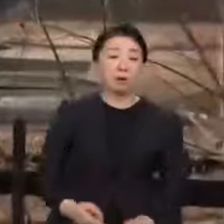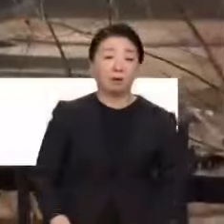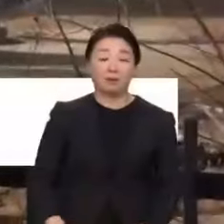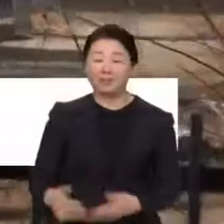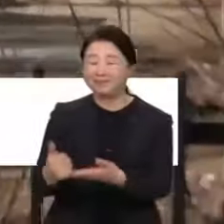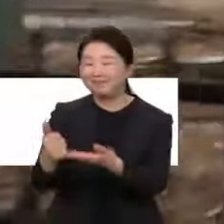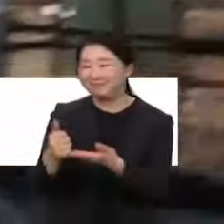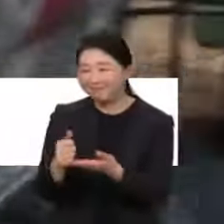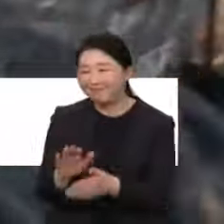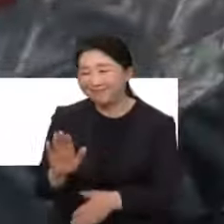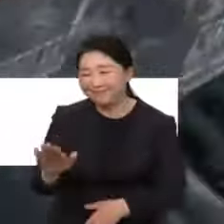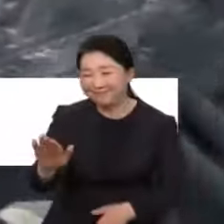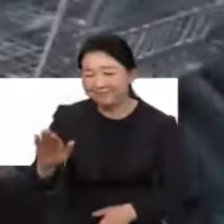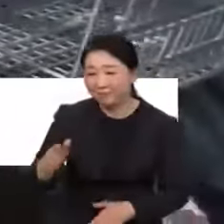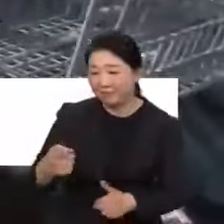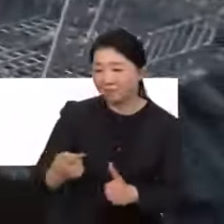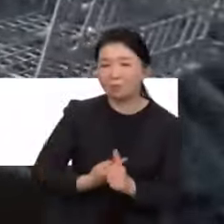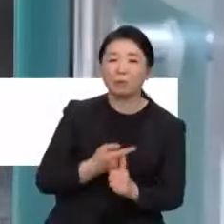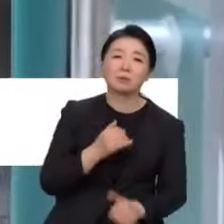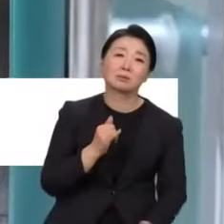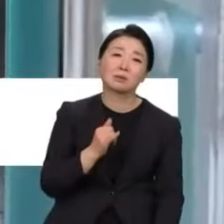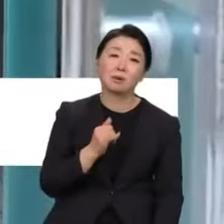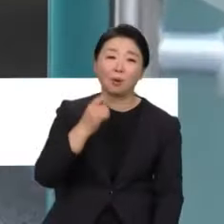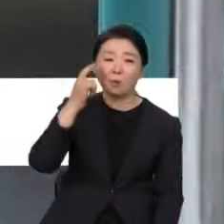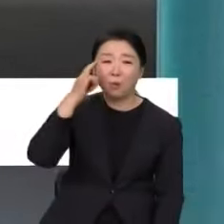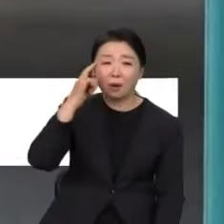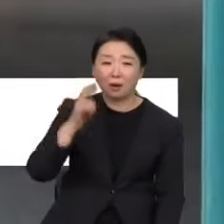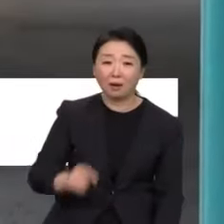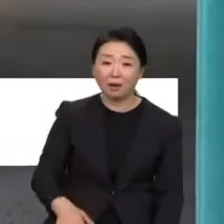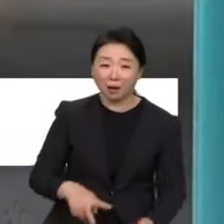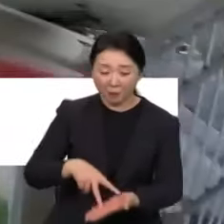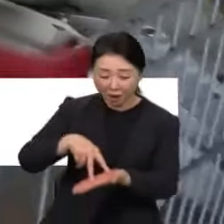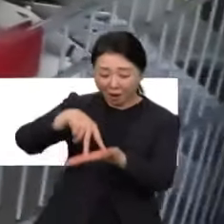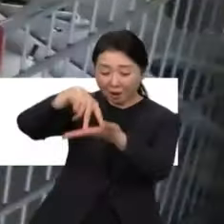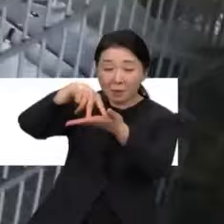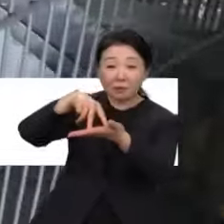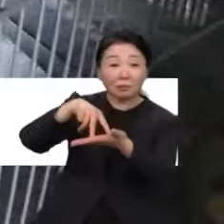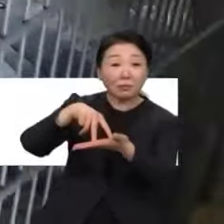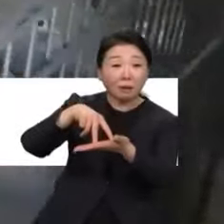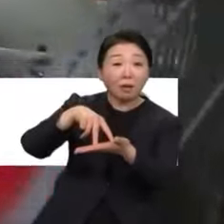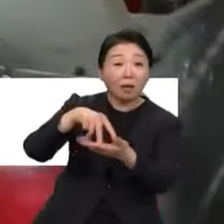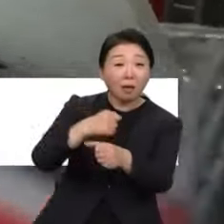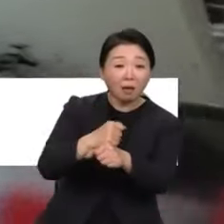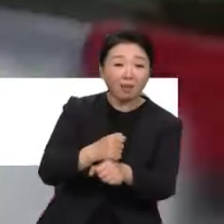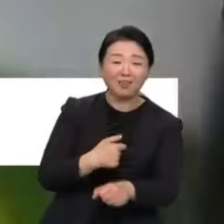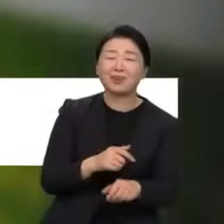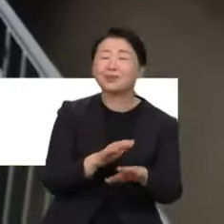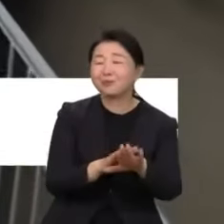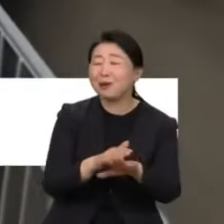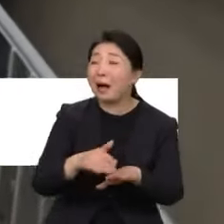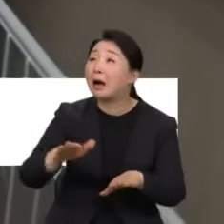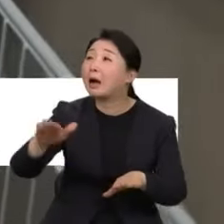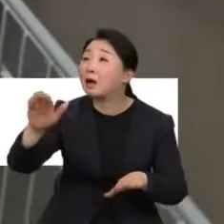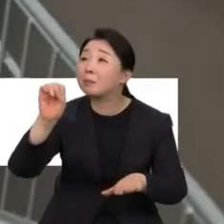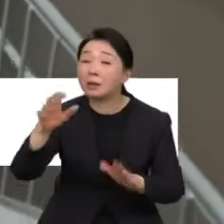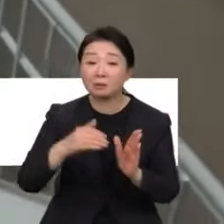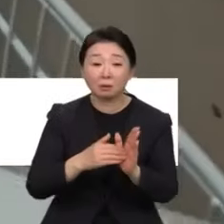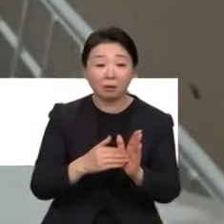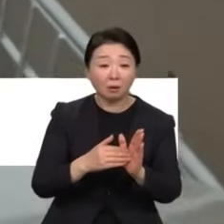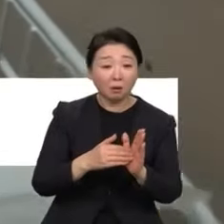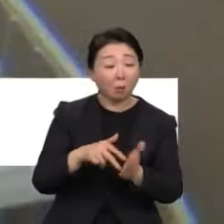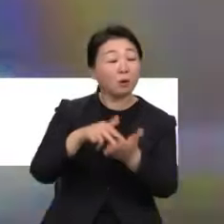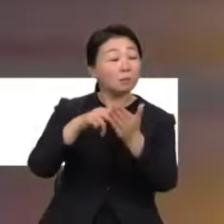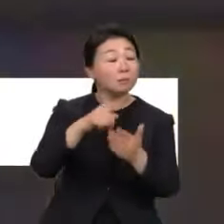고객한테 욕을 먹을 때도 있어요, 그게. 예, 한 번은 엘리베이터 타고 올라가는 거예요, 갖고. 그래서 내가 여기 놔두고 올라가시라. 근데 울릉파도 며칠 왜